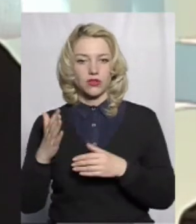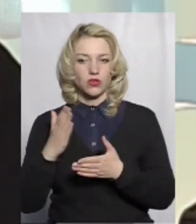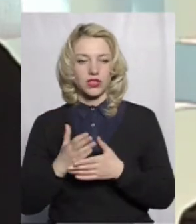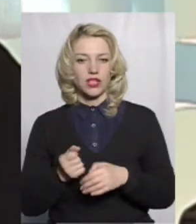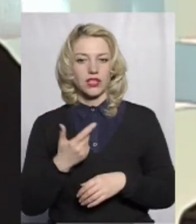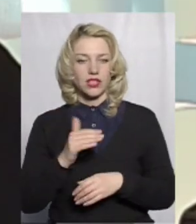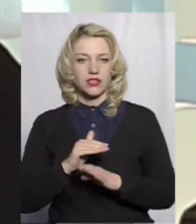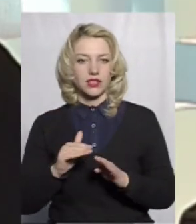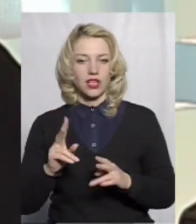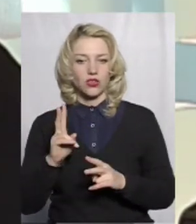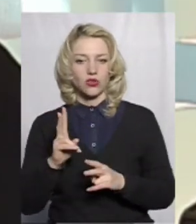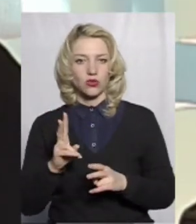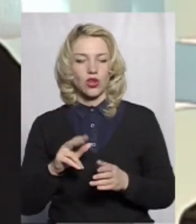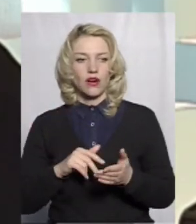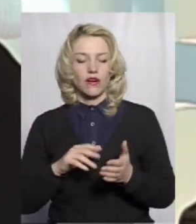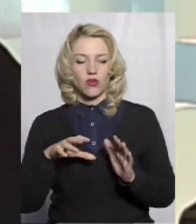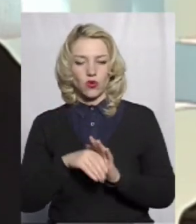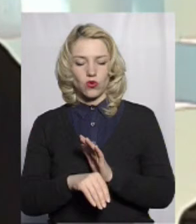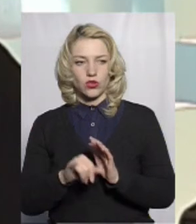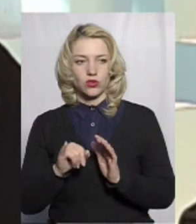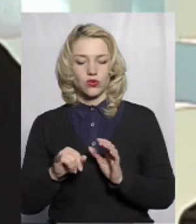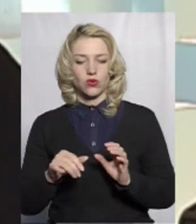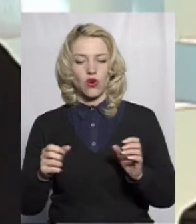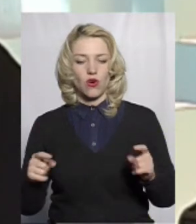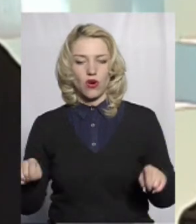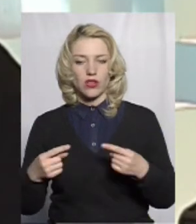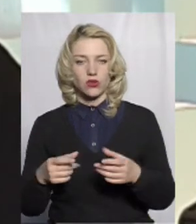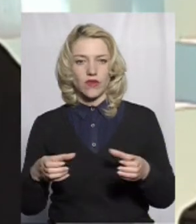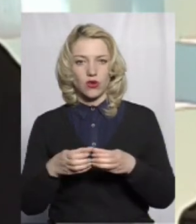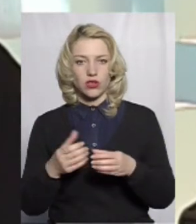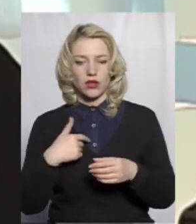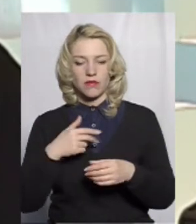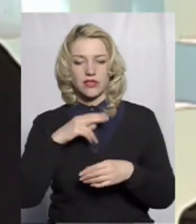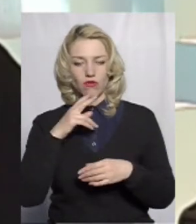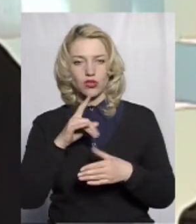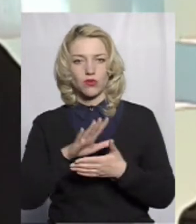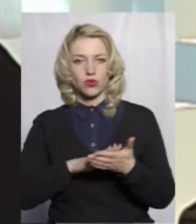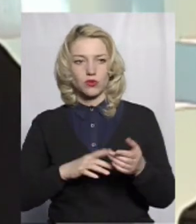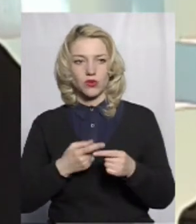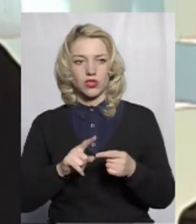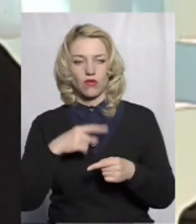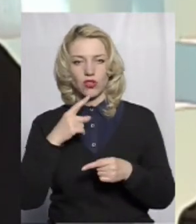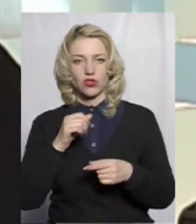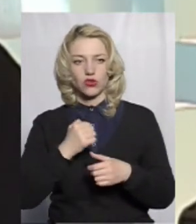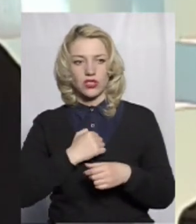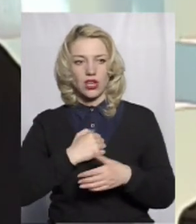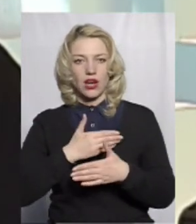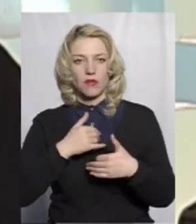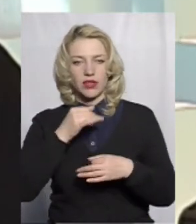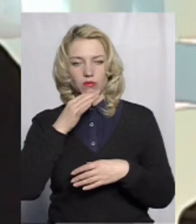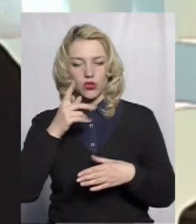кількість дітей, які ходять в організовані колективи. Але ми зауважували і продовжуємо про те говорити, що, на жаль, ми не